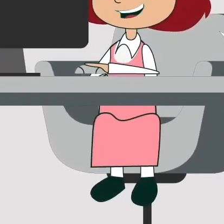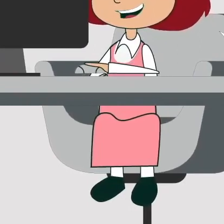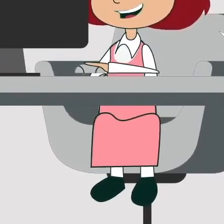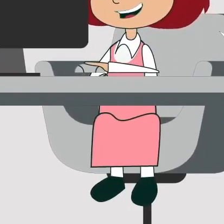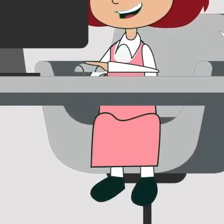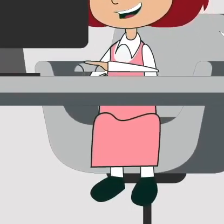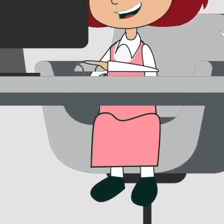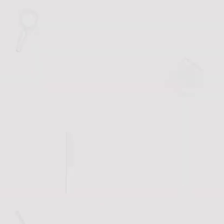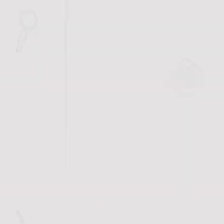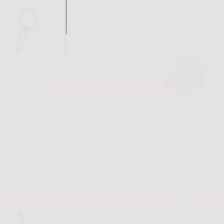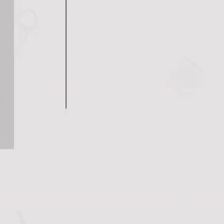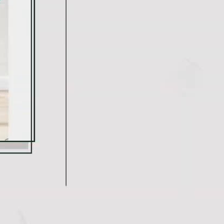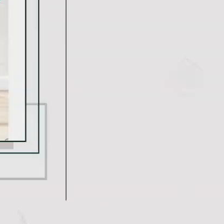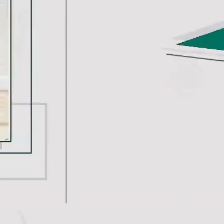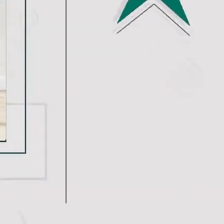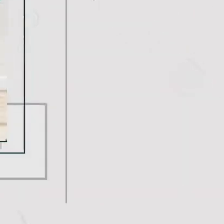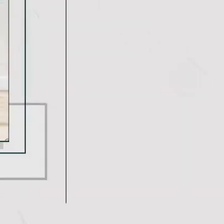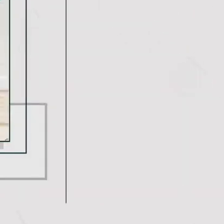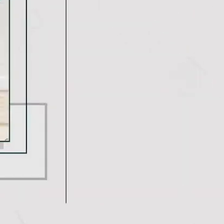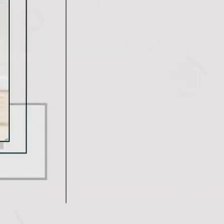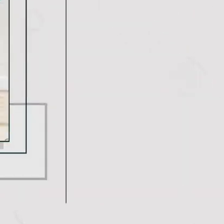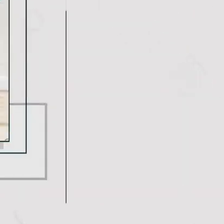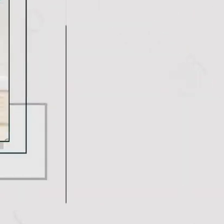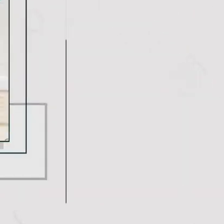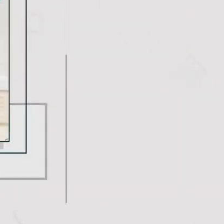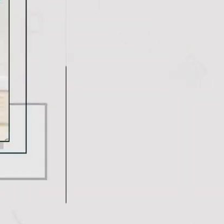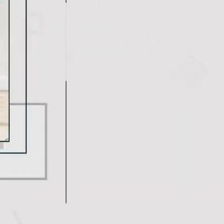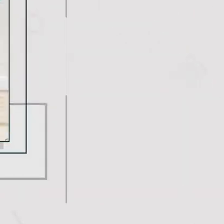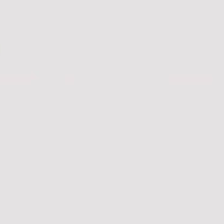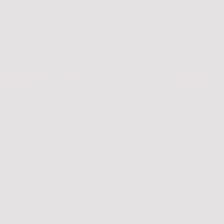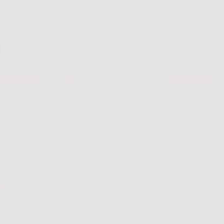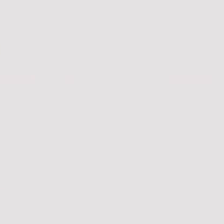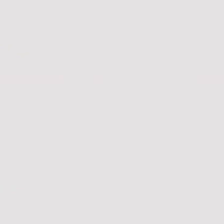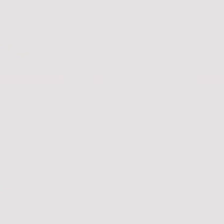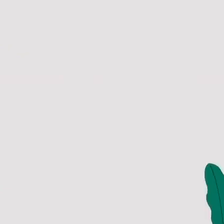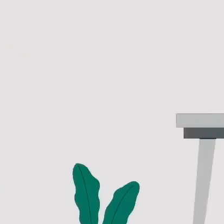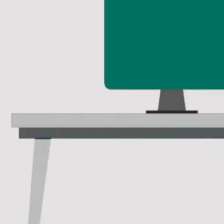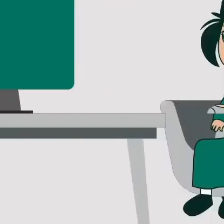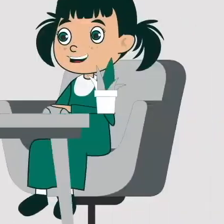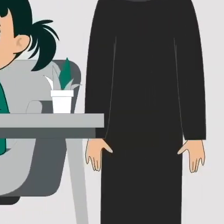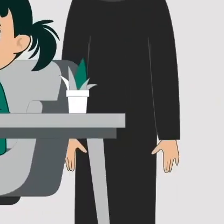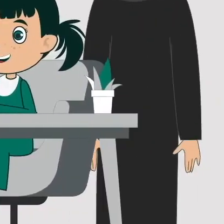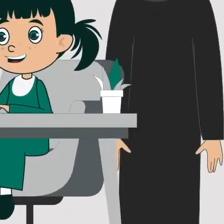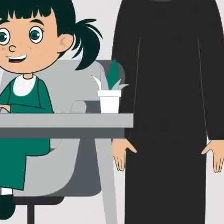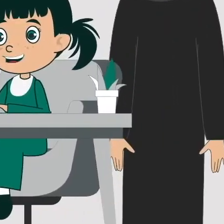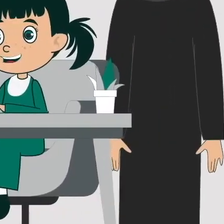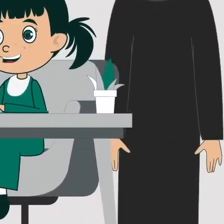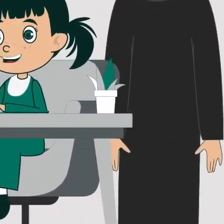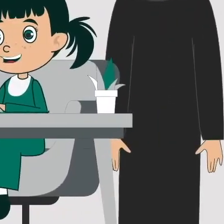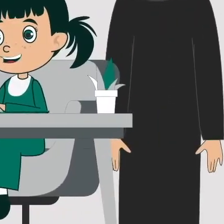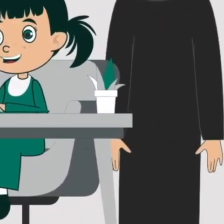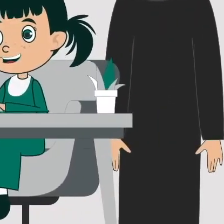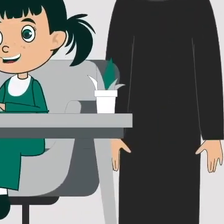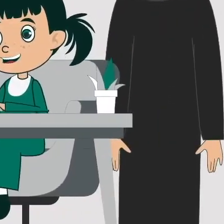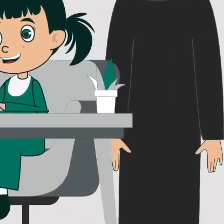في التعليم عن بعد بمنصة مدرستي، والتي منها الإشراف والمتابعة الدائمة